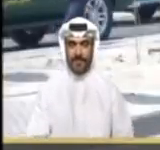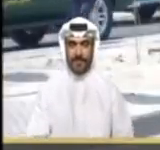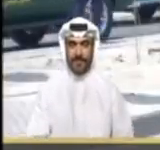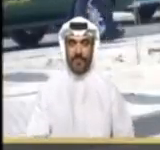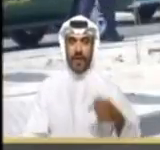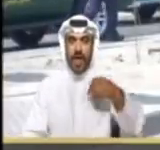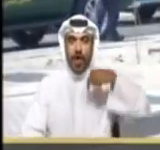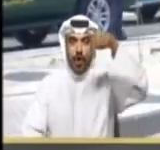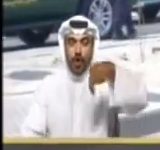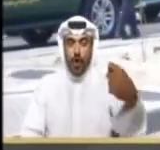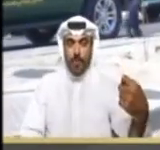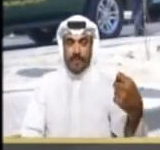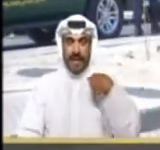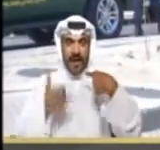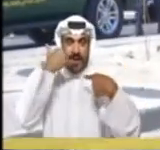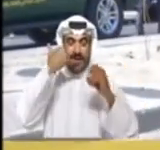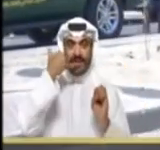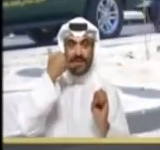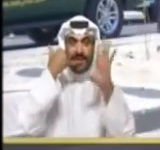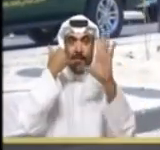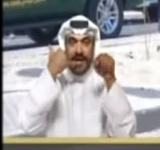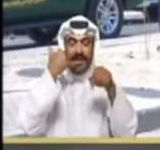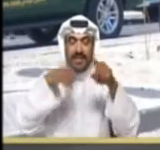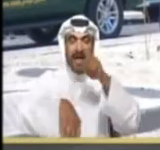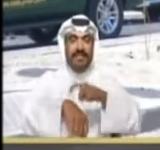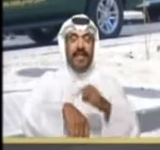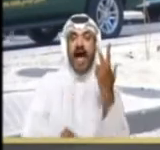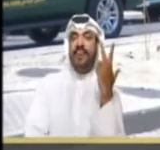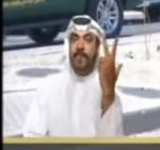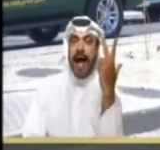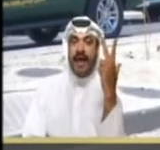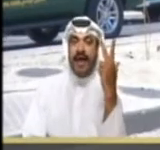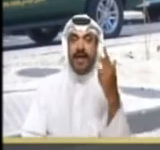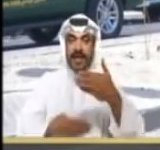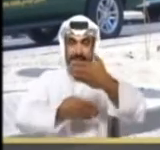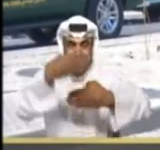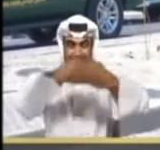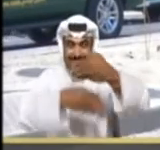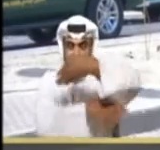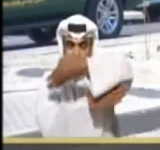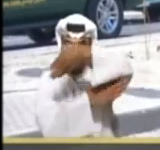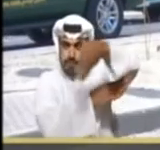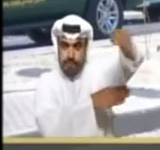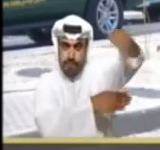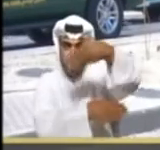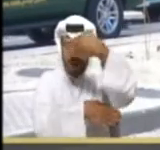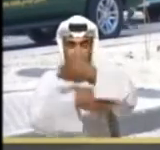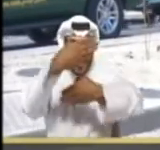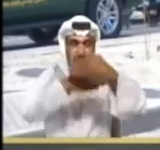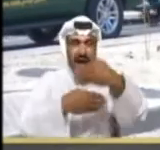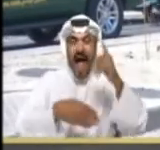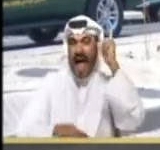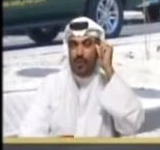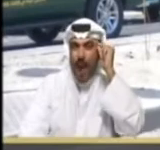التقينا الساعة 8:16 عن وجود حريق في الافنيوز التوسعة الجديدة في حريق في سرداب، وتم توجيه الفرق وتم